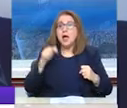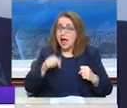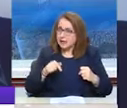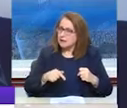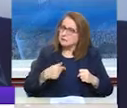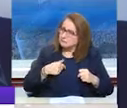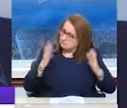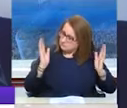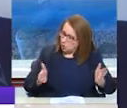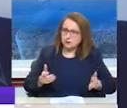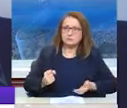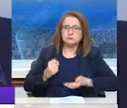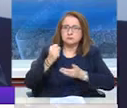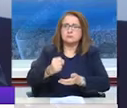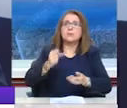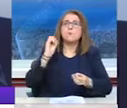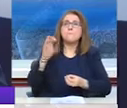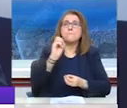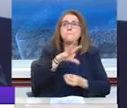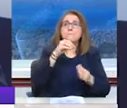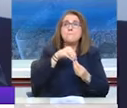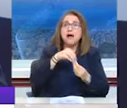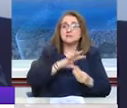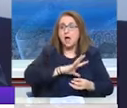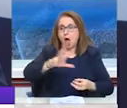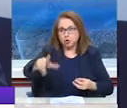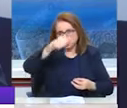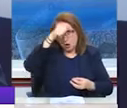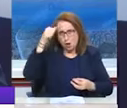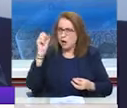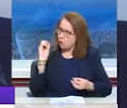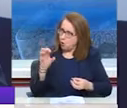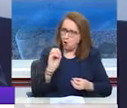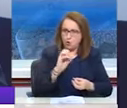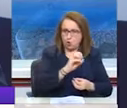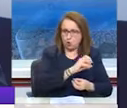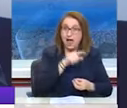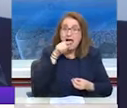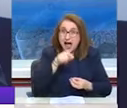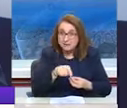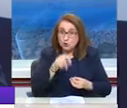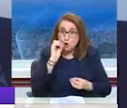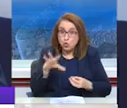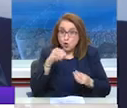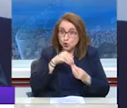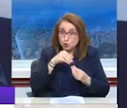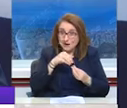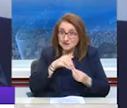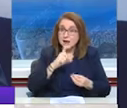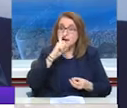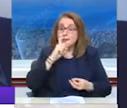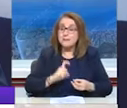η δυνατότητα καταβολής του δώρου του Πάσχα μέχρι το καλοκαίρι. Υπογραμμίζουμε ότι το δώρο Πάσχα που πρέπει να